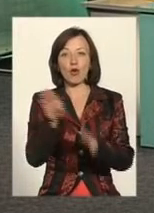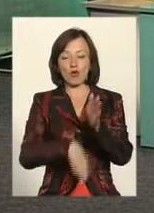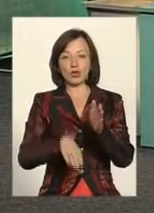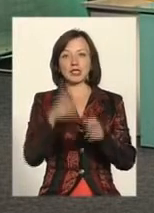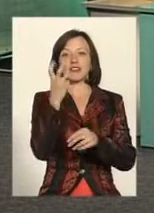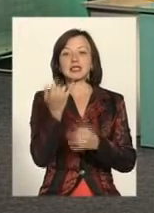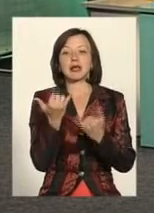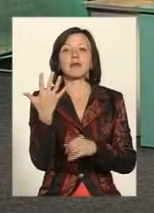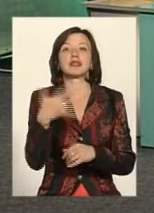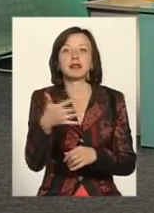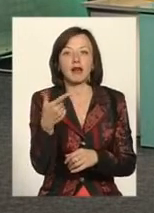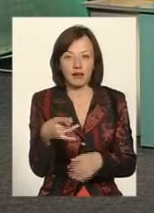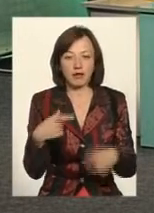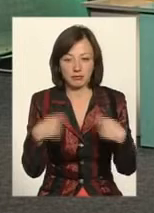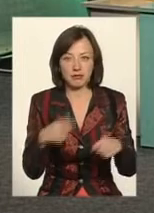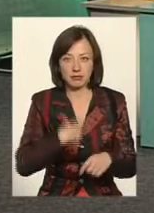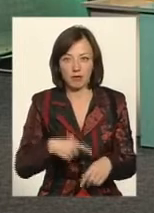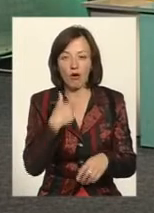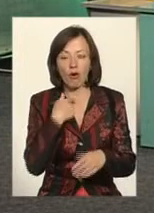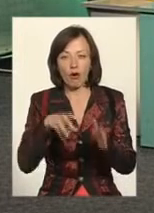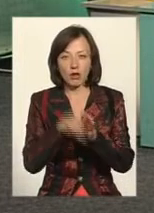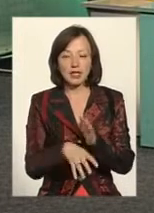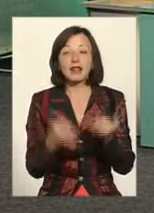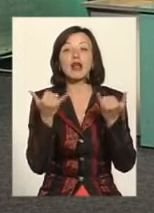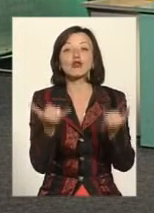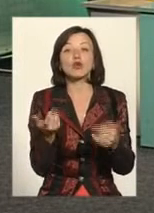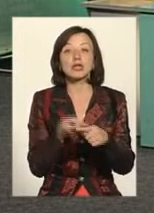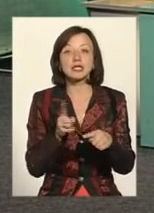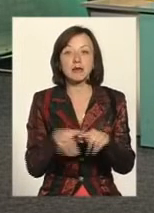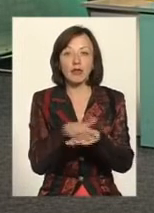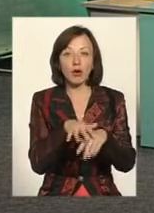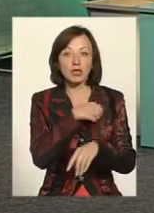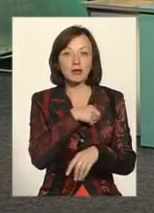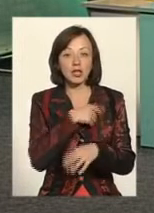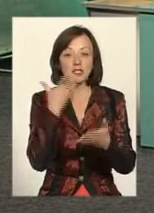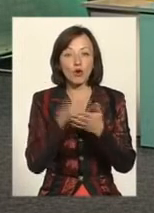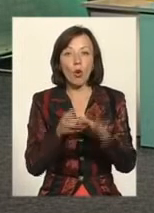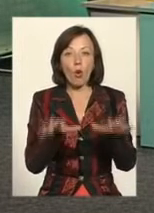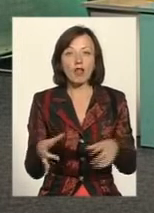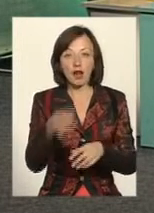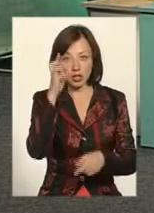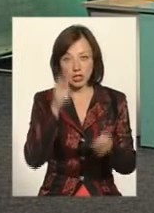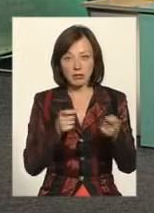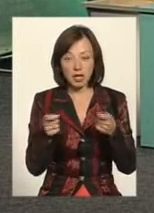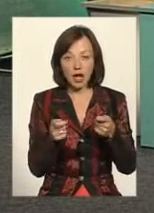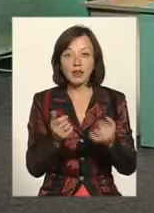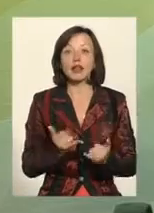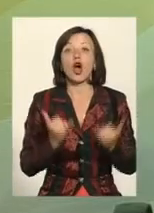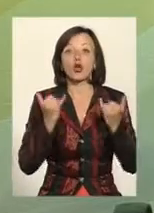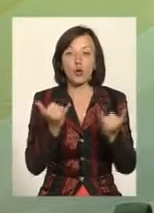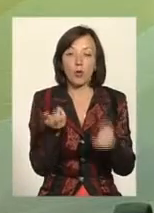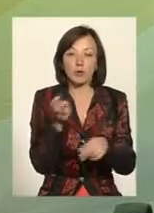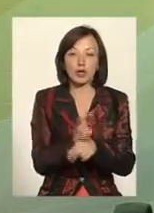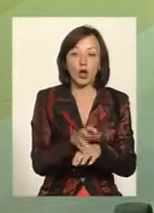гривень, зараз за 50 продадуться. Для чого цим народним депутатам свої голови райадміністрації? Тому що для того, щоб вони заходили до